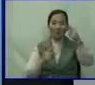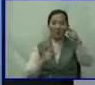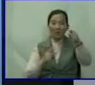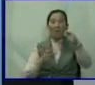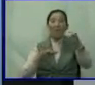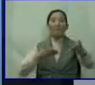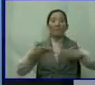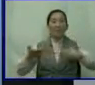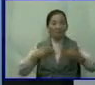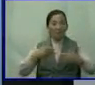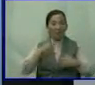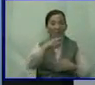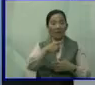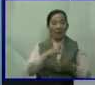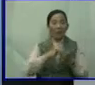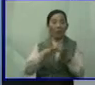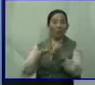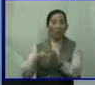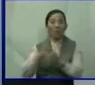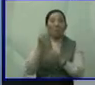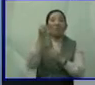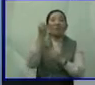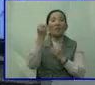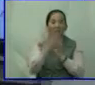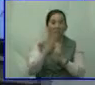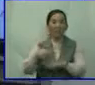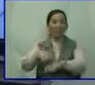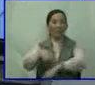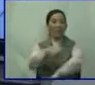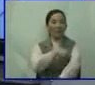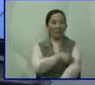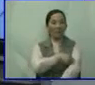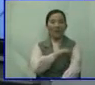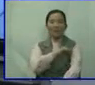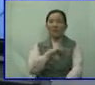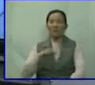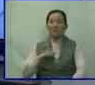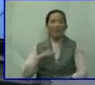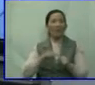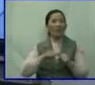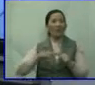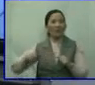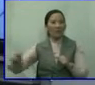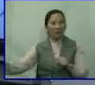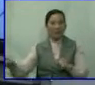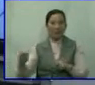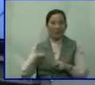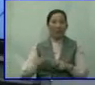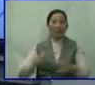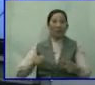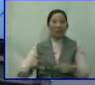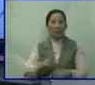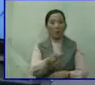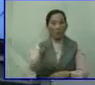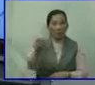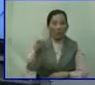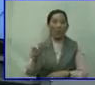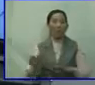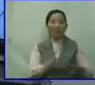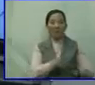прошли 15 километров, то есть самую длинную дорогу. Второй